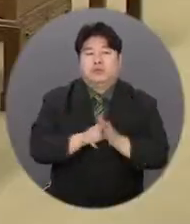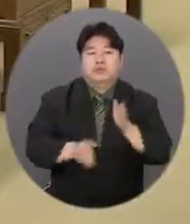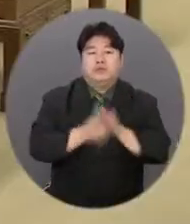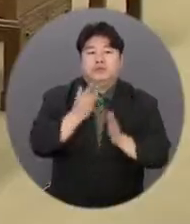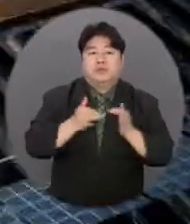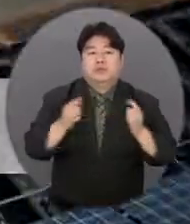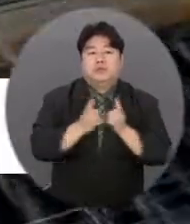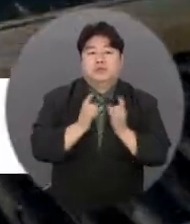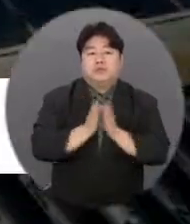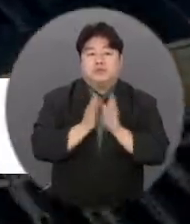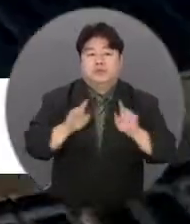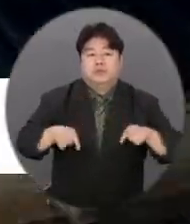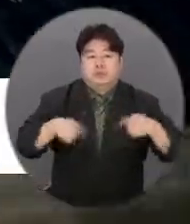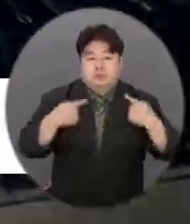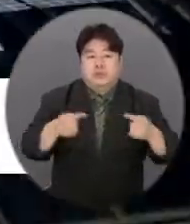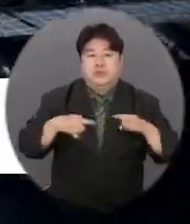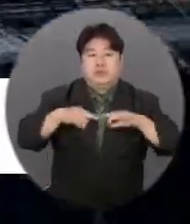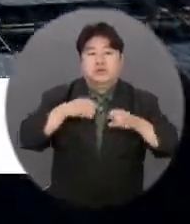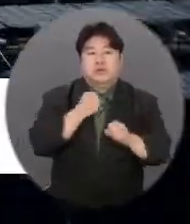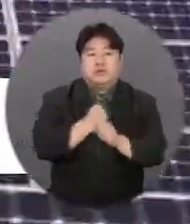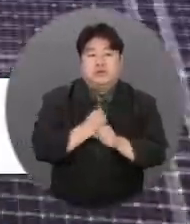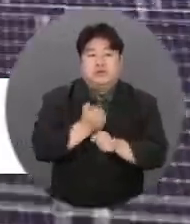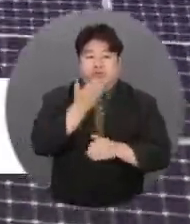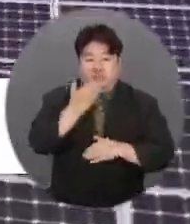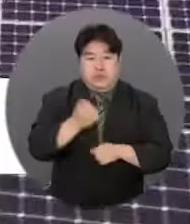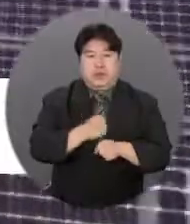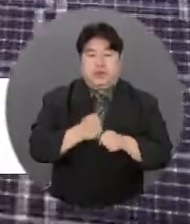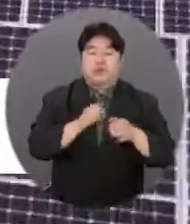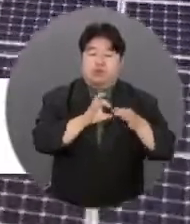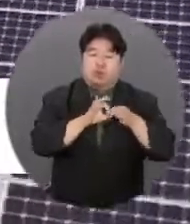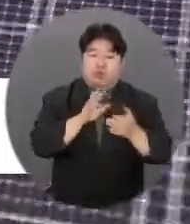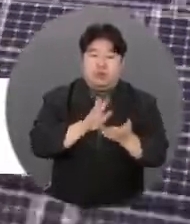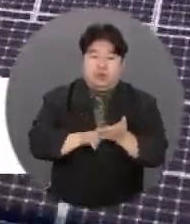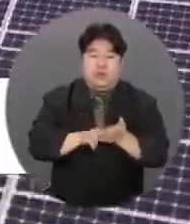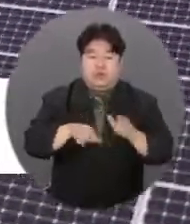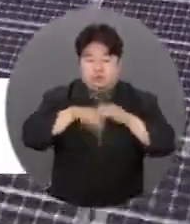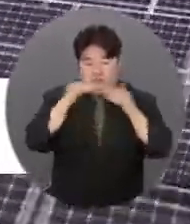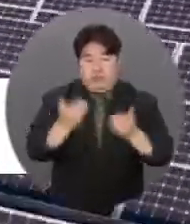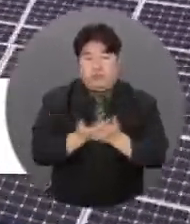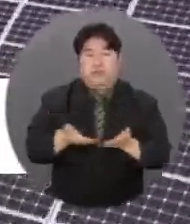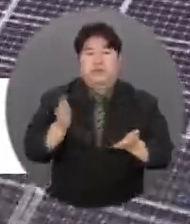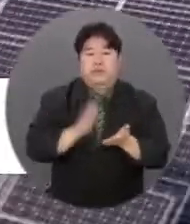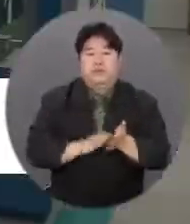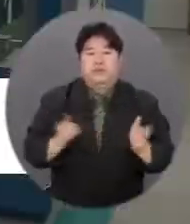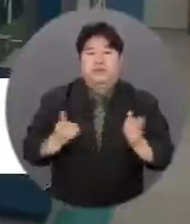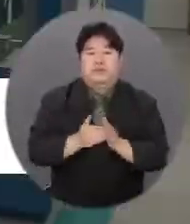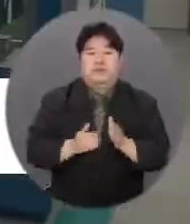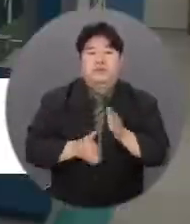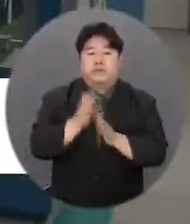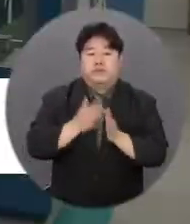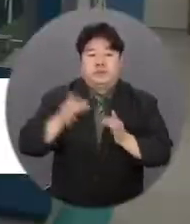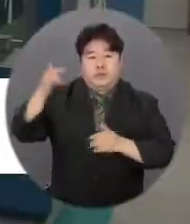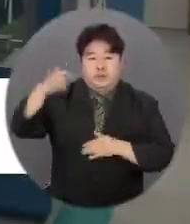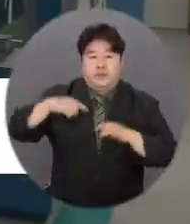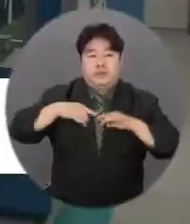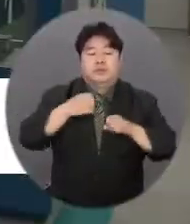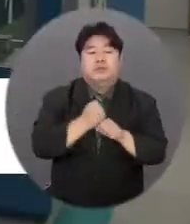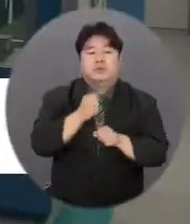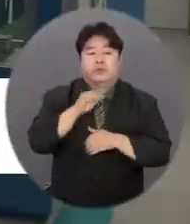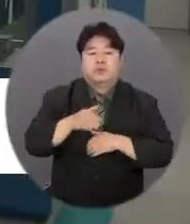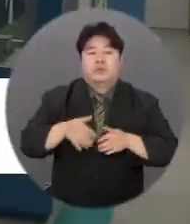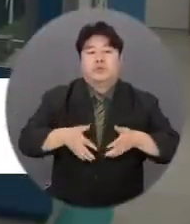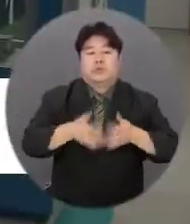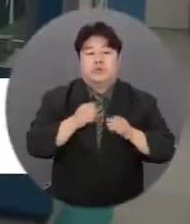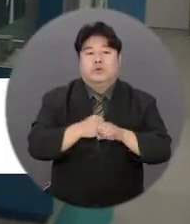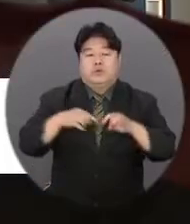시민들이 직접 참여해 에너지를 만들 수 있도록 에너지 관련 조례를 전면 개정했고, 시민 햇빛발전소 준공, 에너지